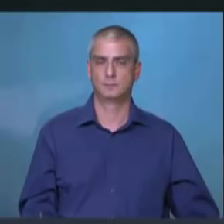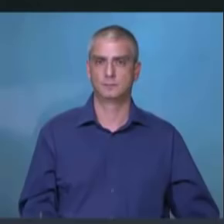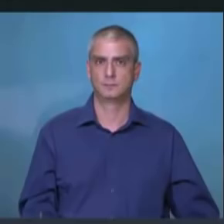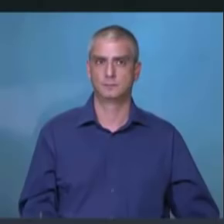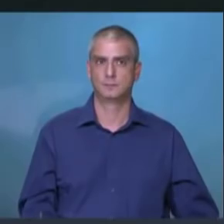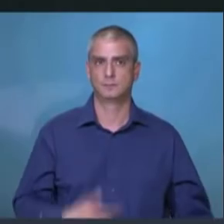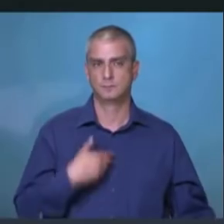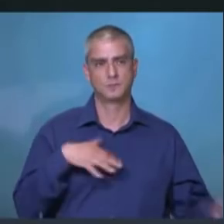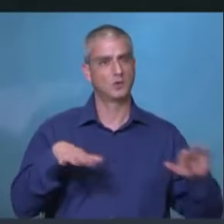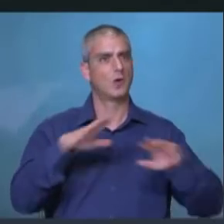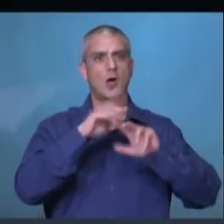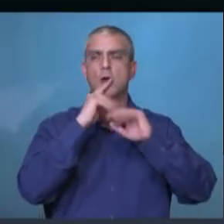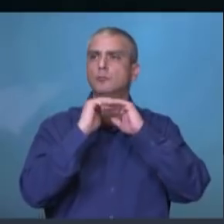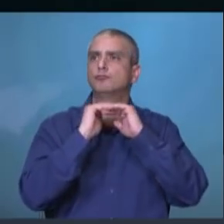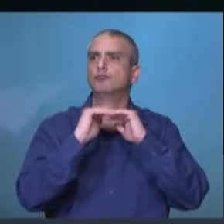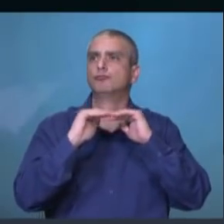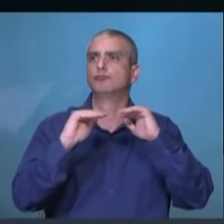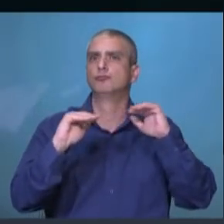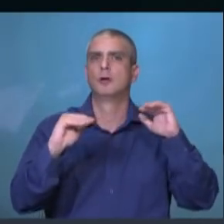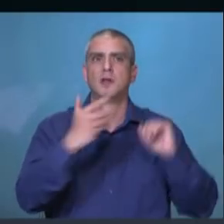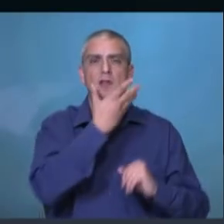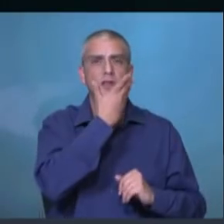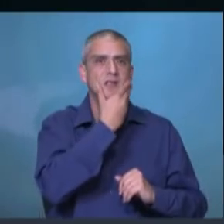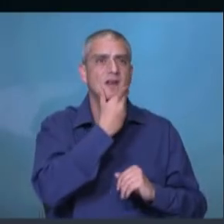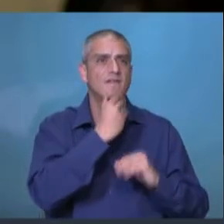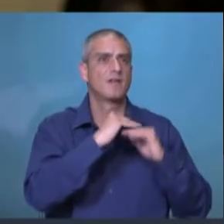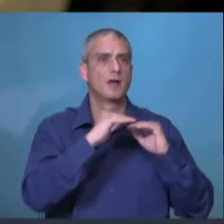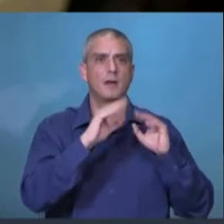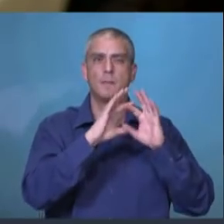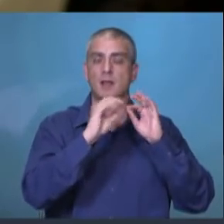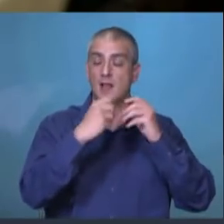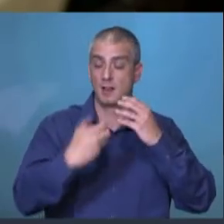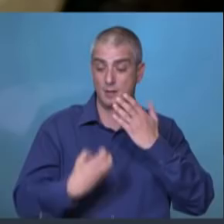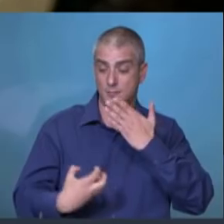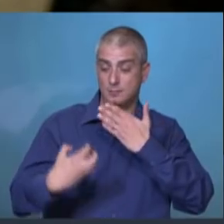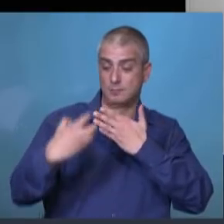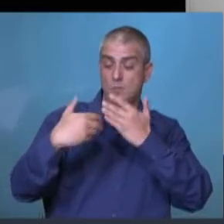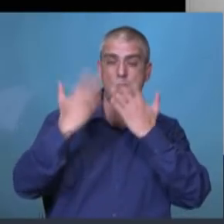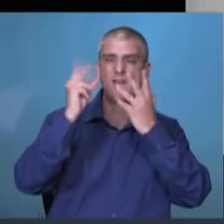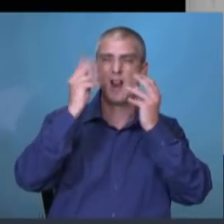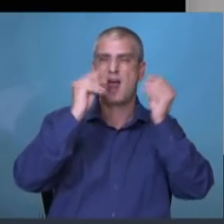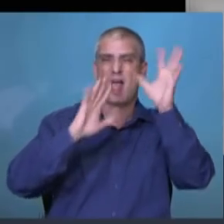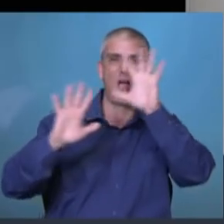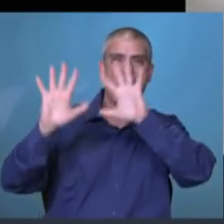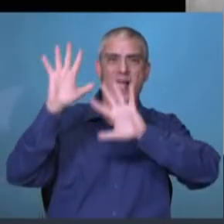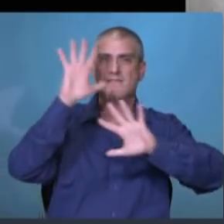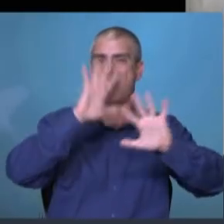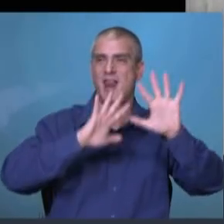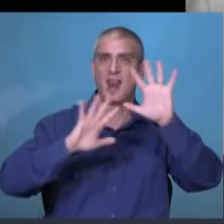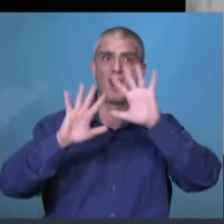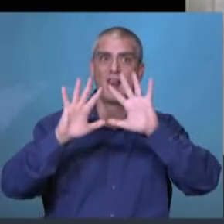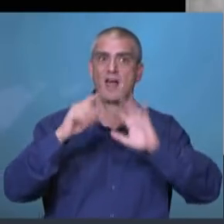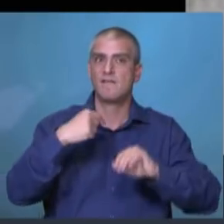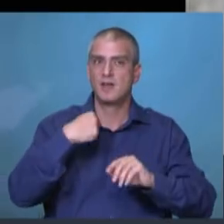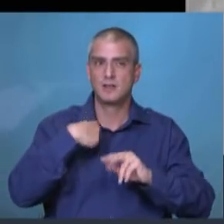הכל פסטורלי, שקט. מתחיל להיות אור ראשון, אבל יש ערפל. ואני